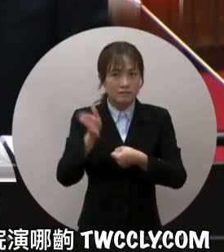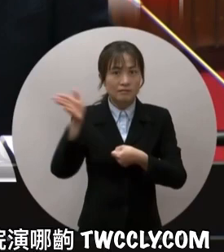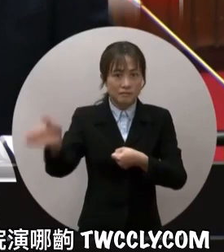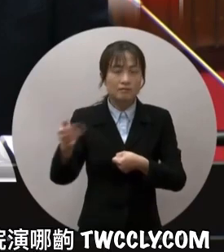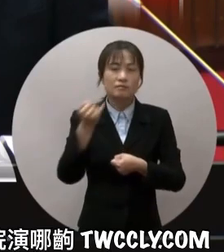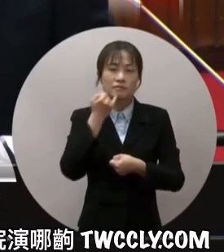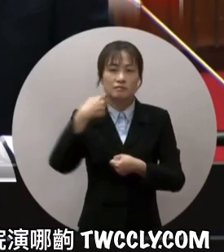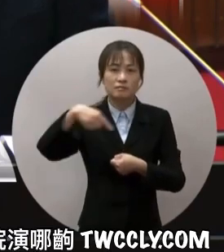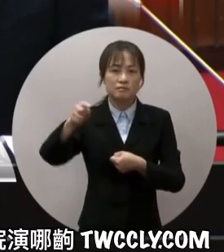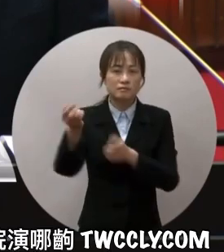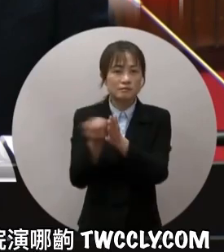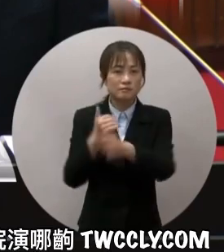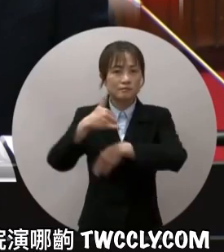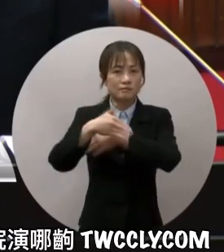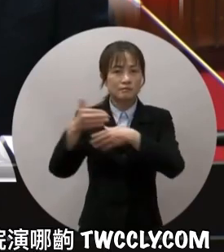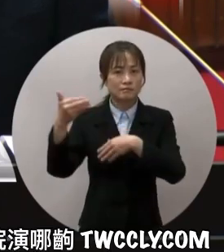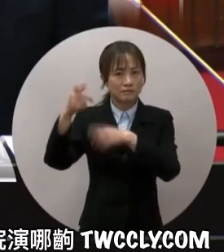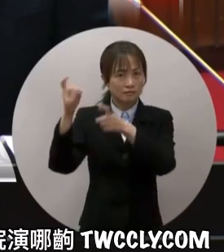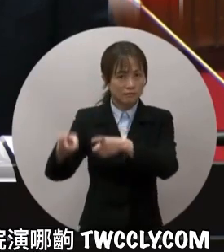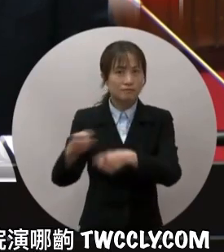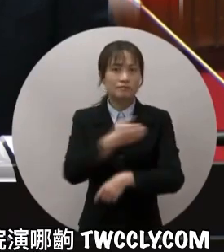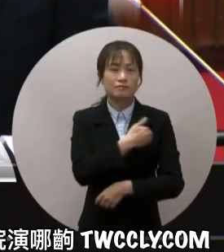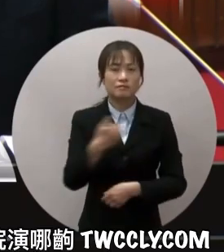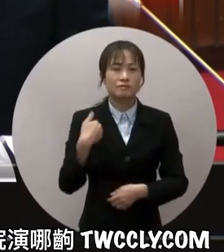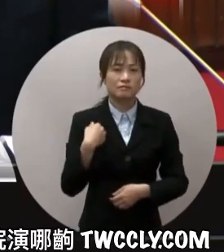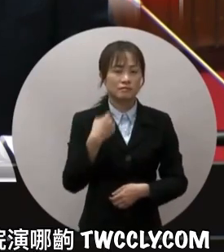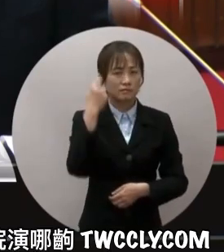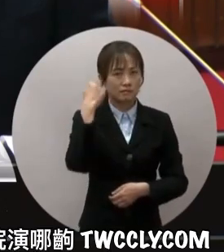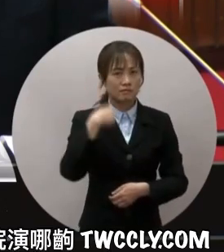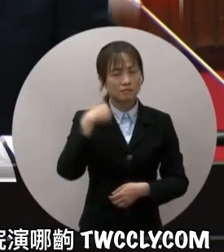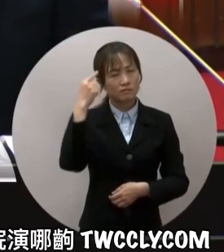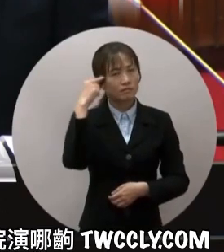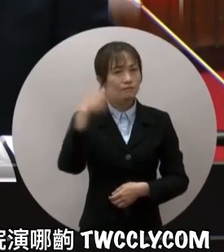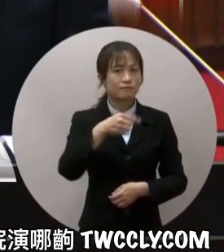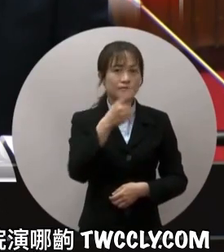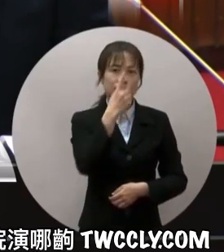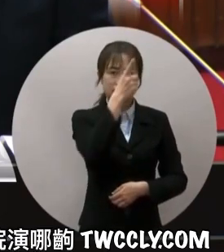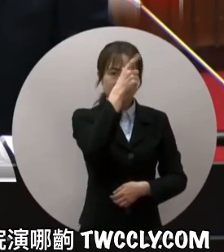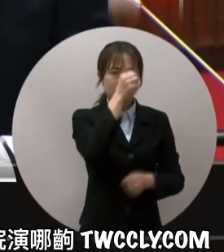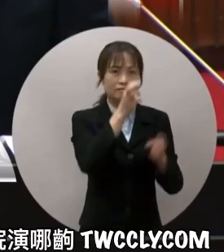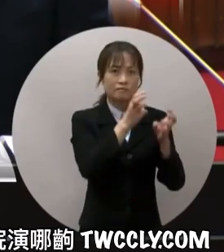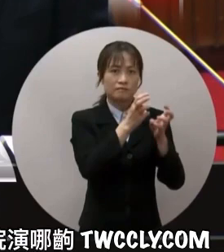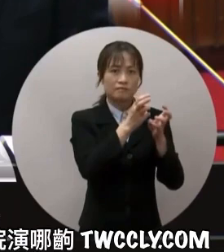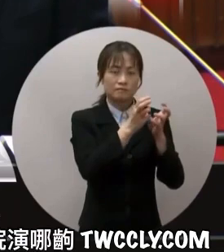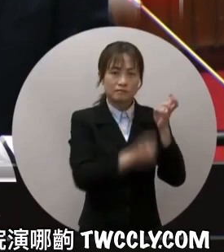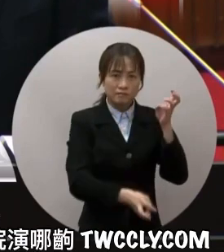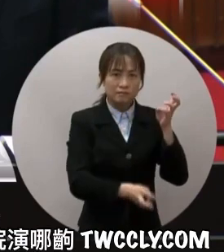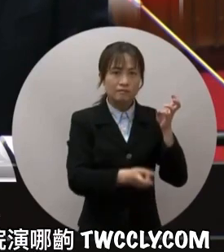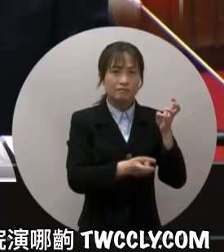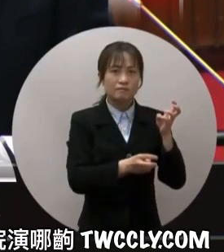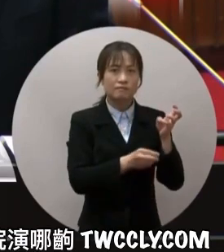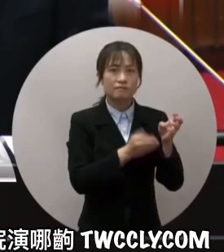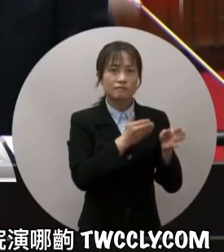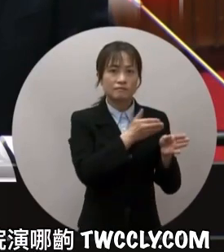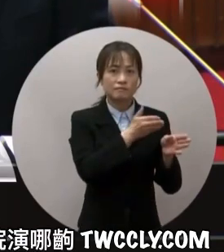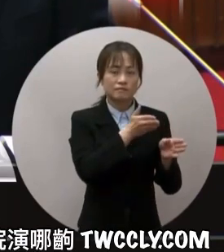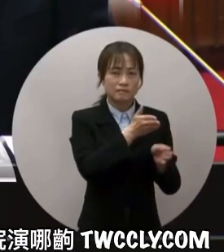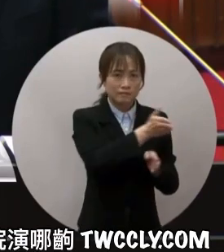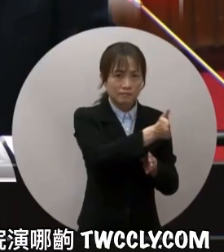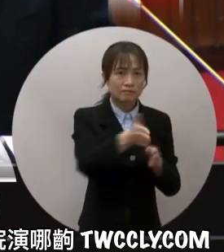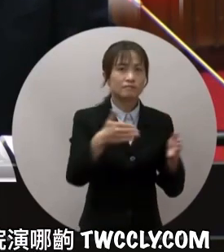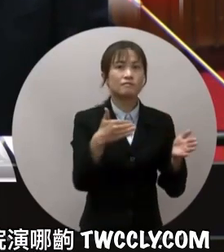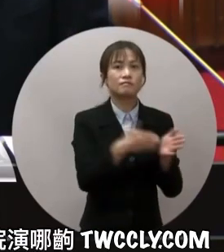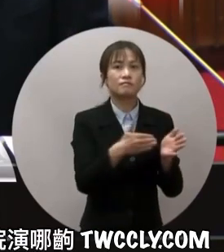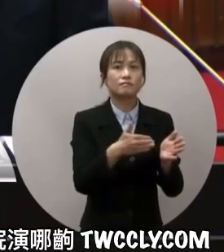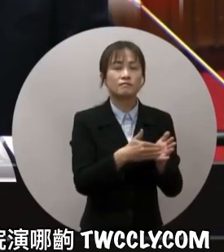達前鎮魚港那我的想法是既然黃線都已經做了那我們也在前鎮魚港也投入了這麼多的資源那也